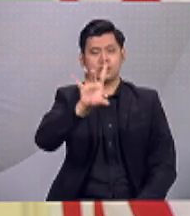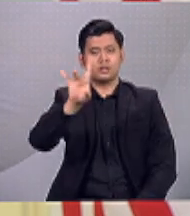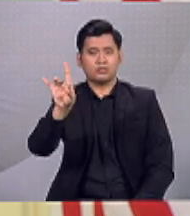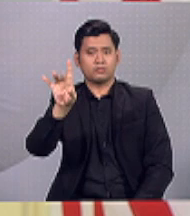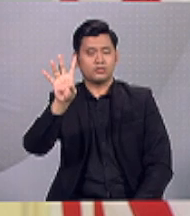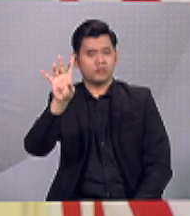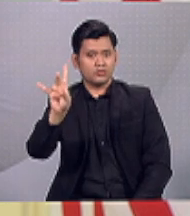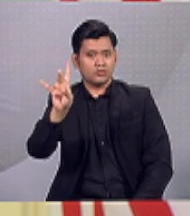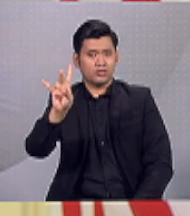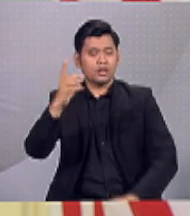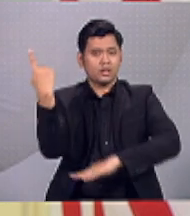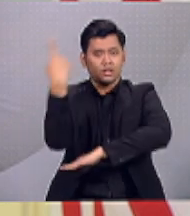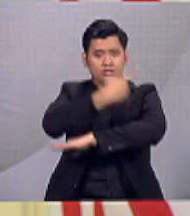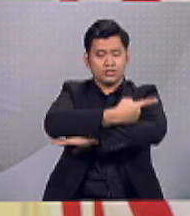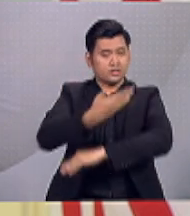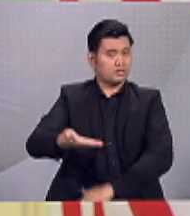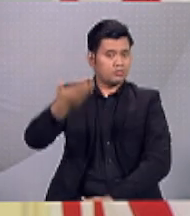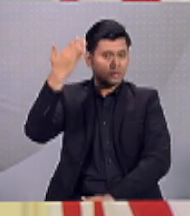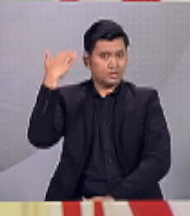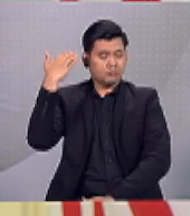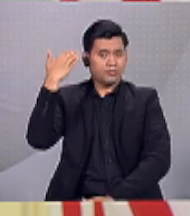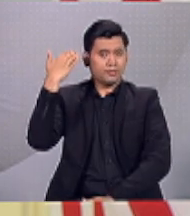pada hari sebelumnya, yang mana